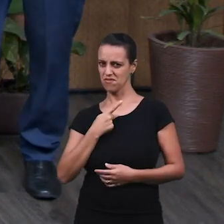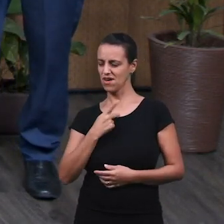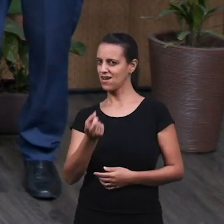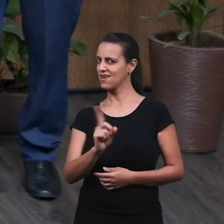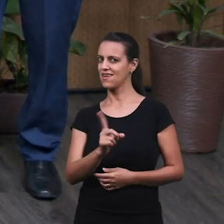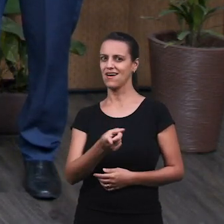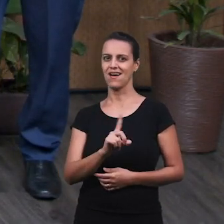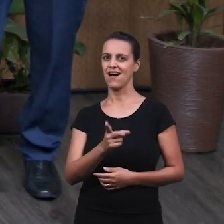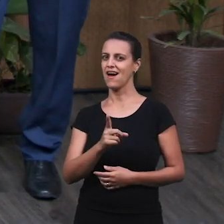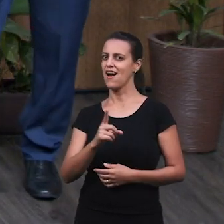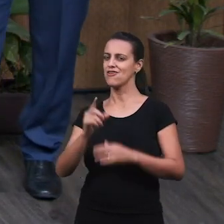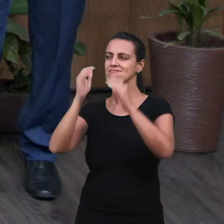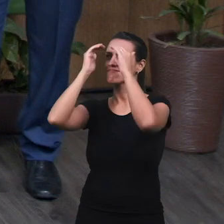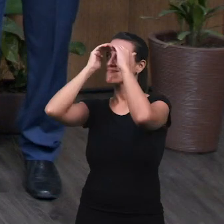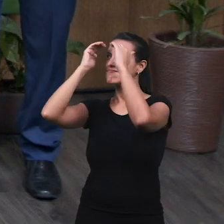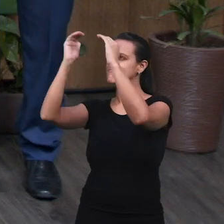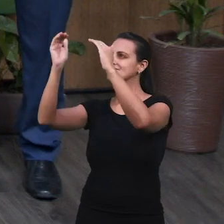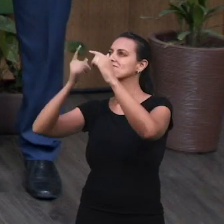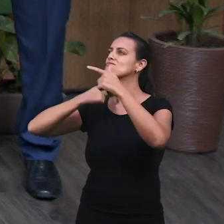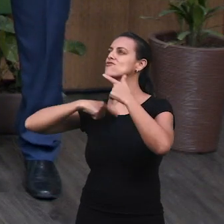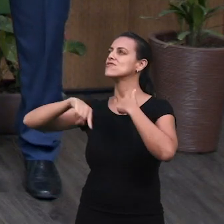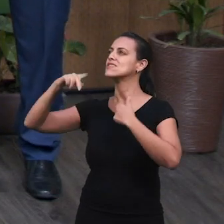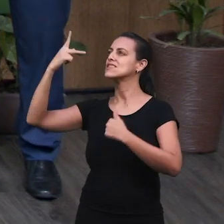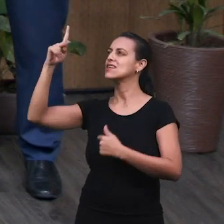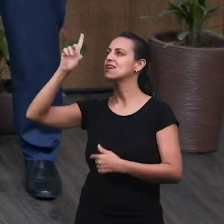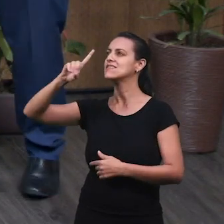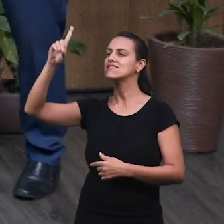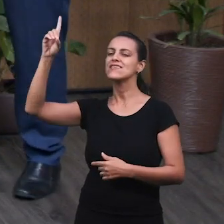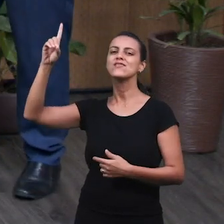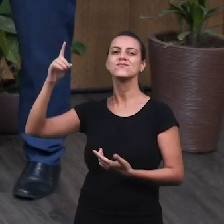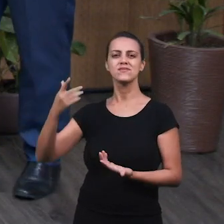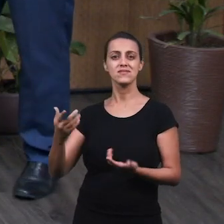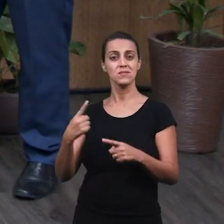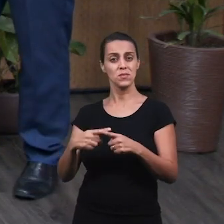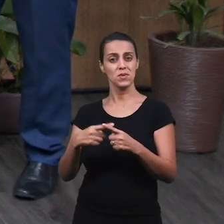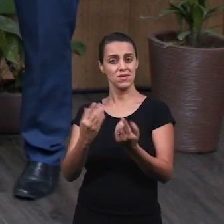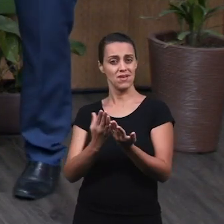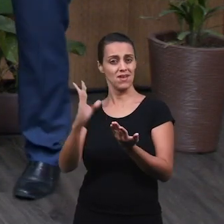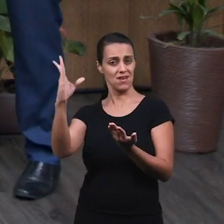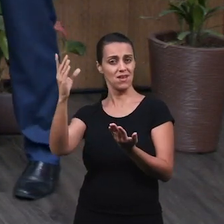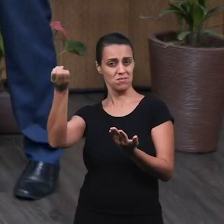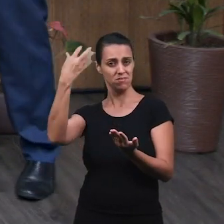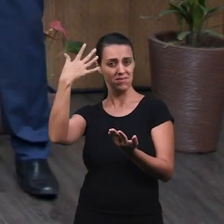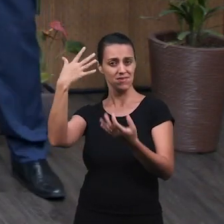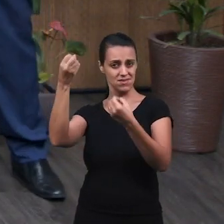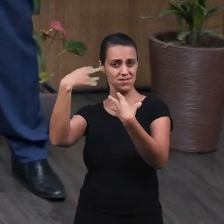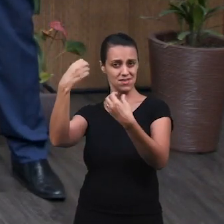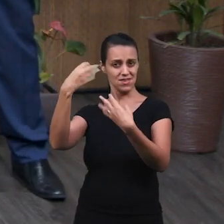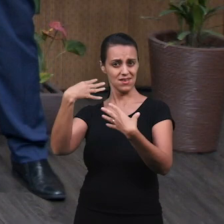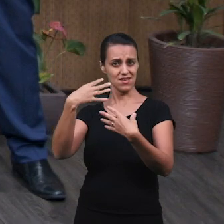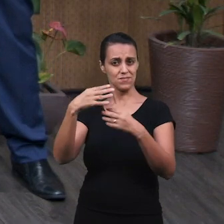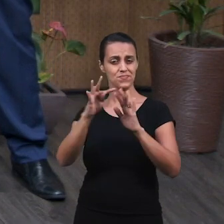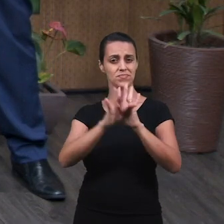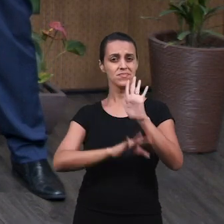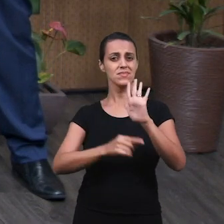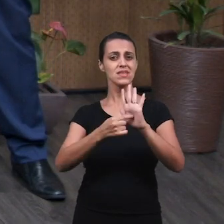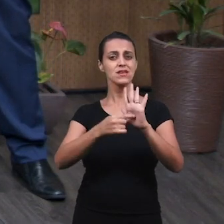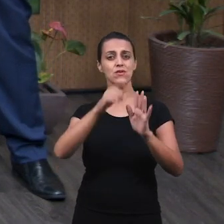Dieu, comme nous enseigne la Bible. Encore un texte en Romains, chapitre 12, verset 2, qui nous